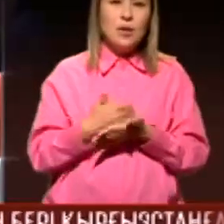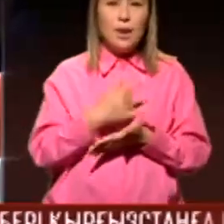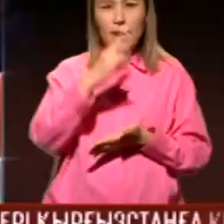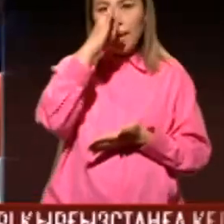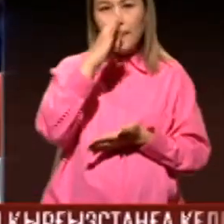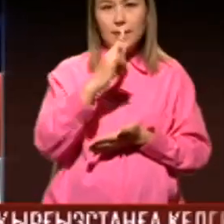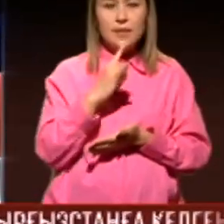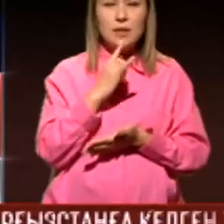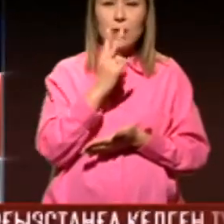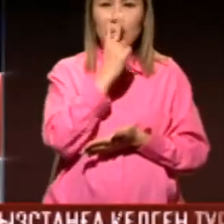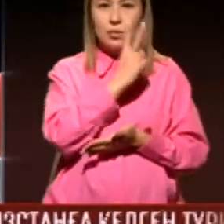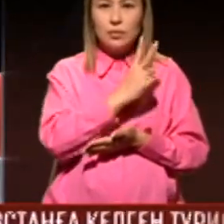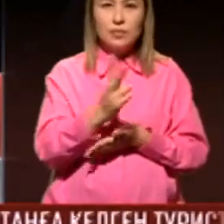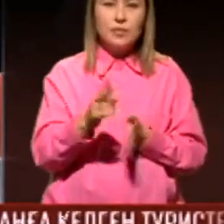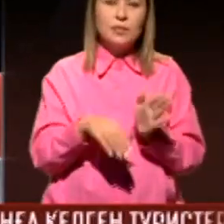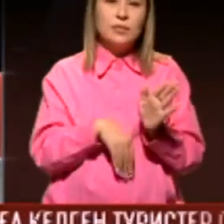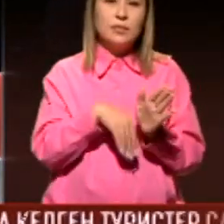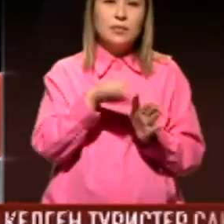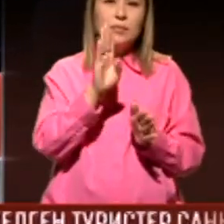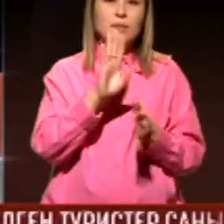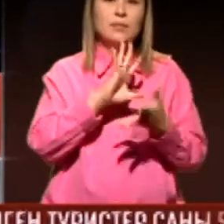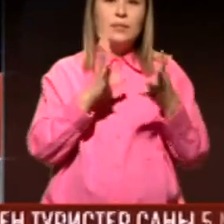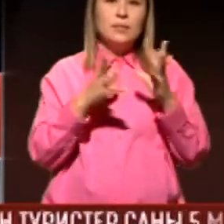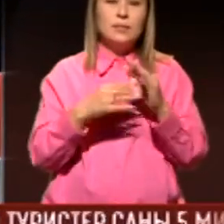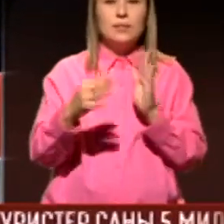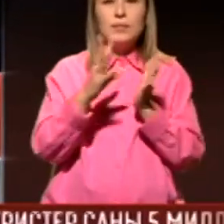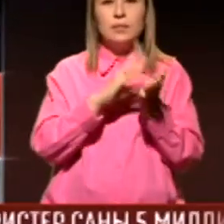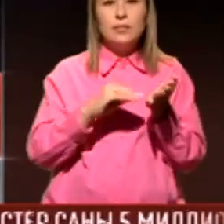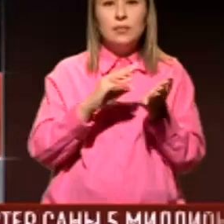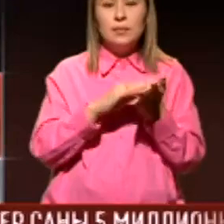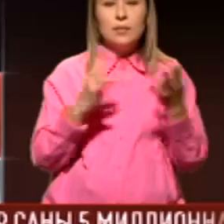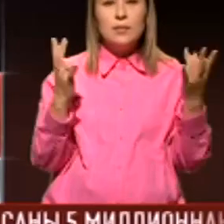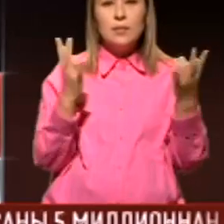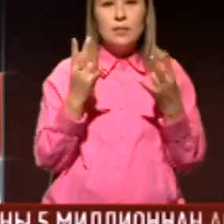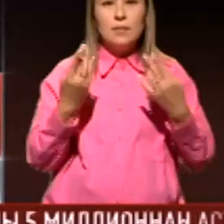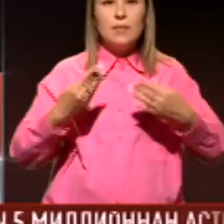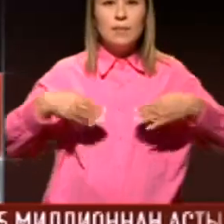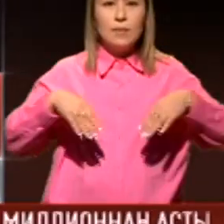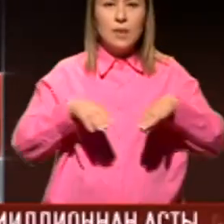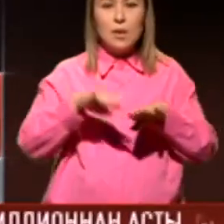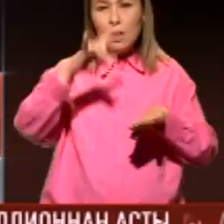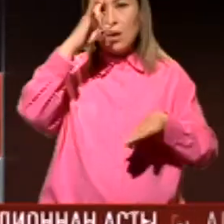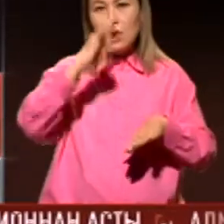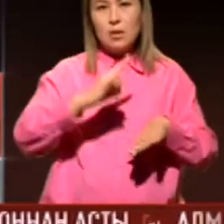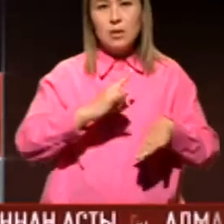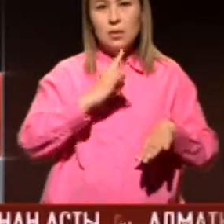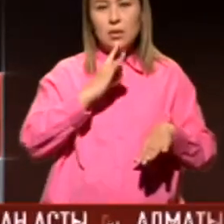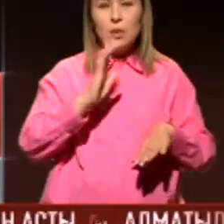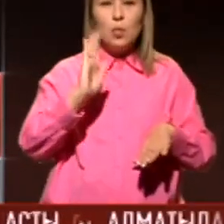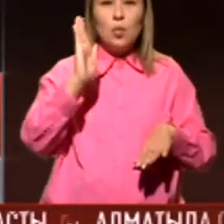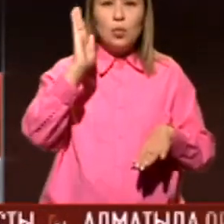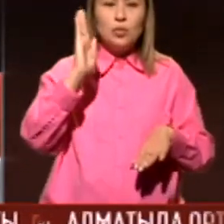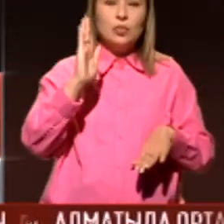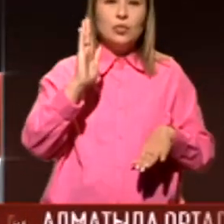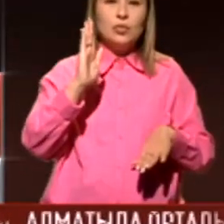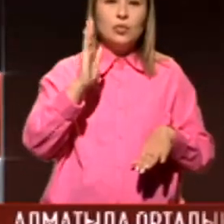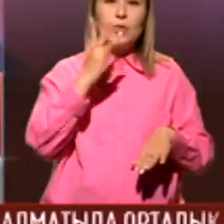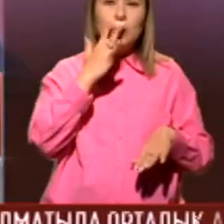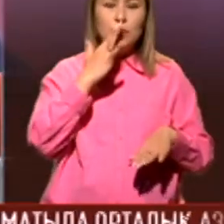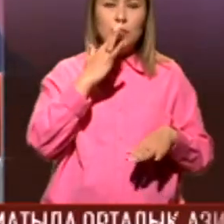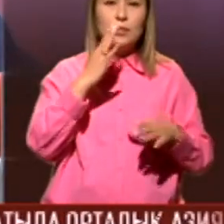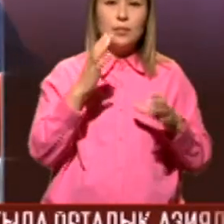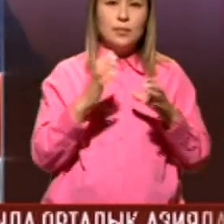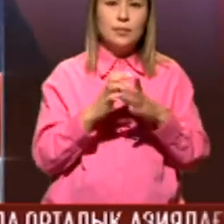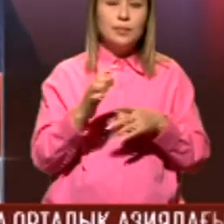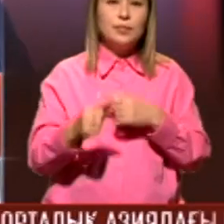қазақстандық көзқараста сыртқы саясатымызды қайта қарауға тиіспіз. Бұл былайша айтқанда Қазақстанның болашақ ұлттық мүддесіне тікелей